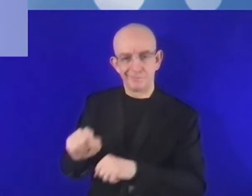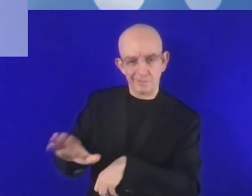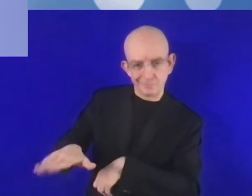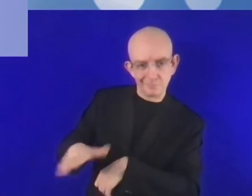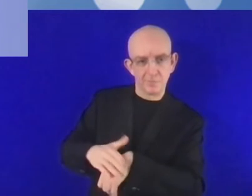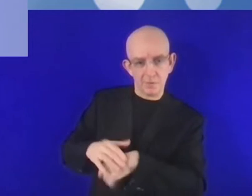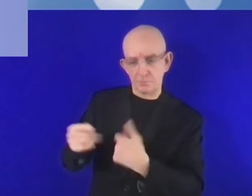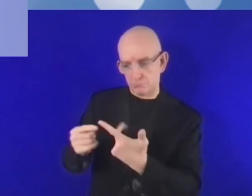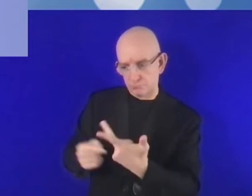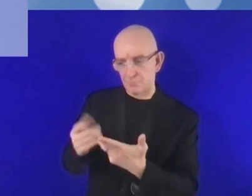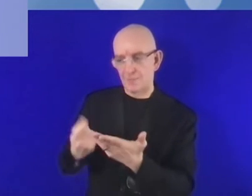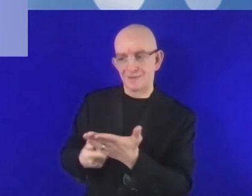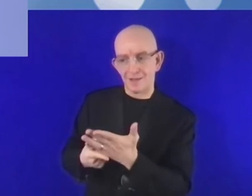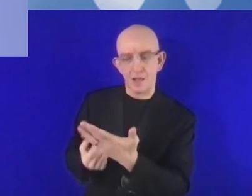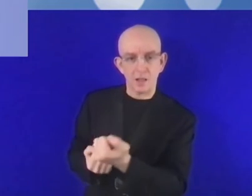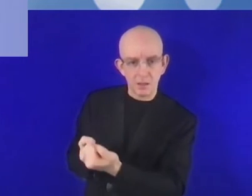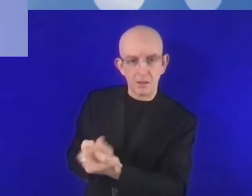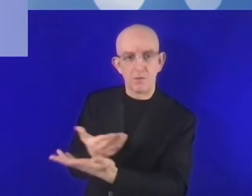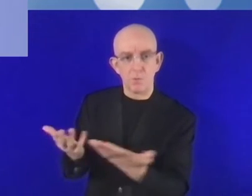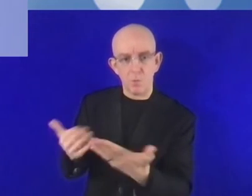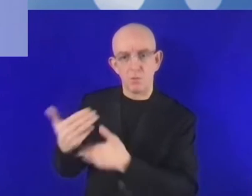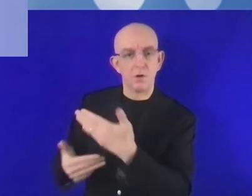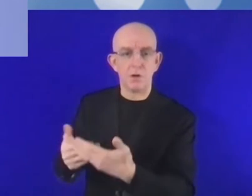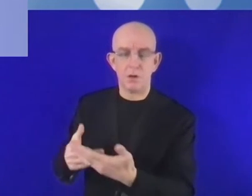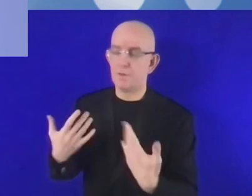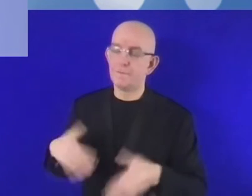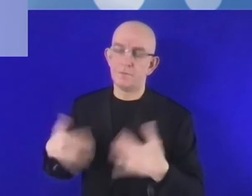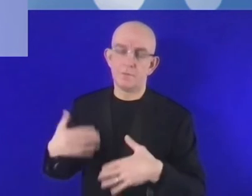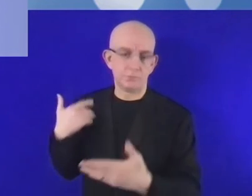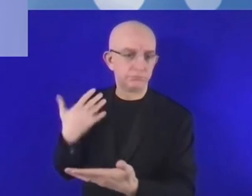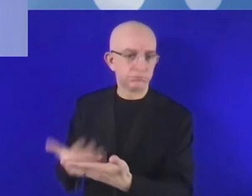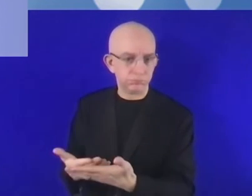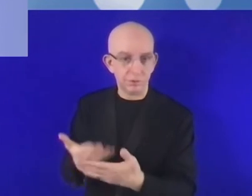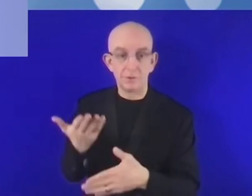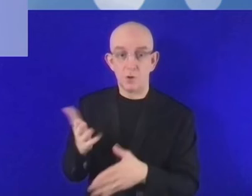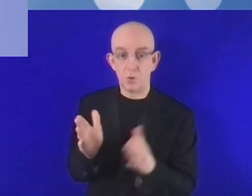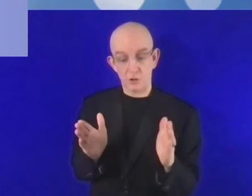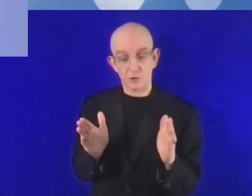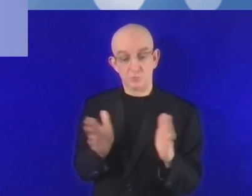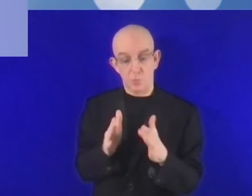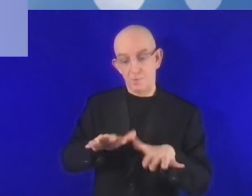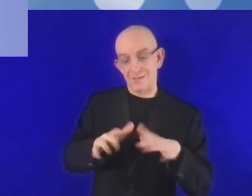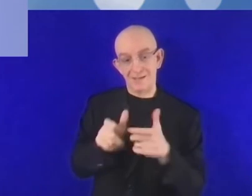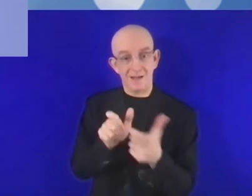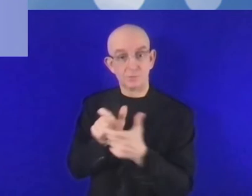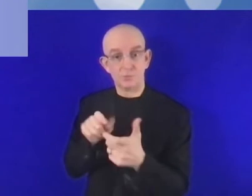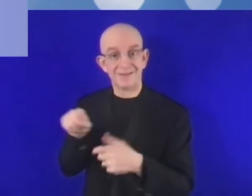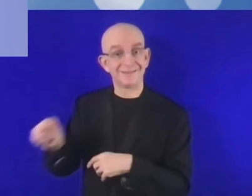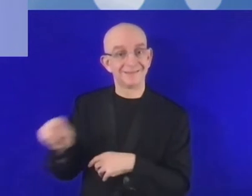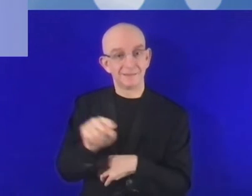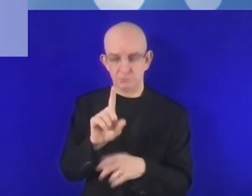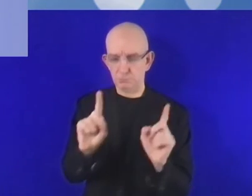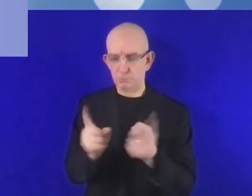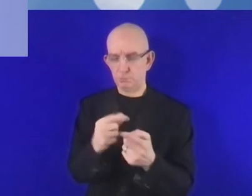приготовления, начальной разработки, вплоть до конечных этапов. У нас большой опыт